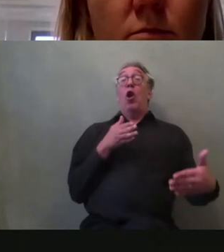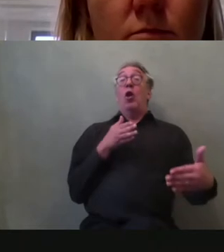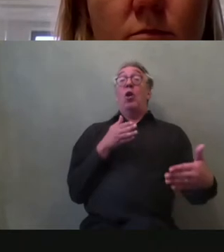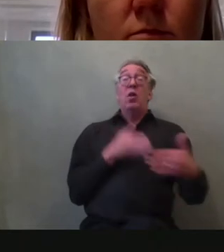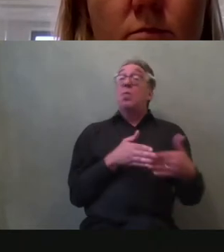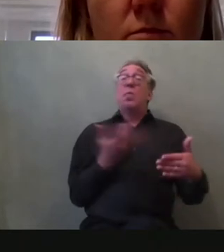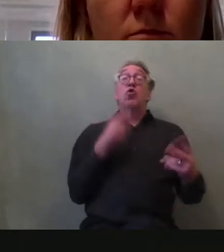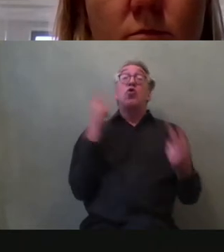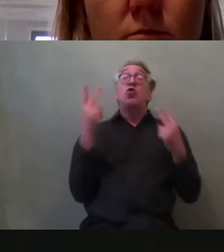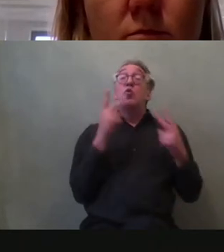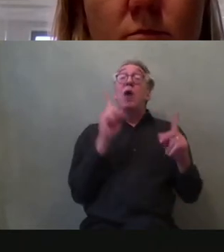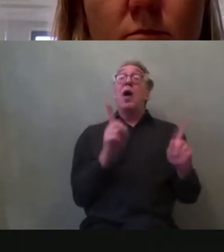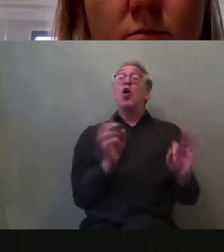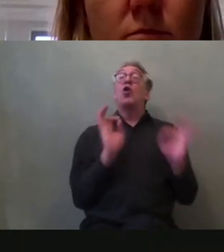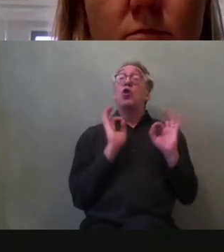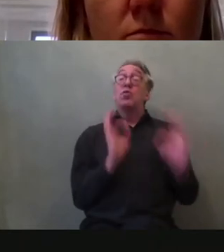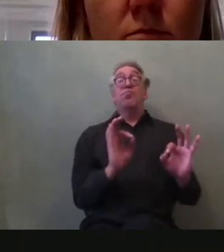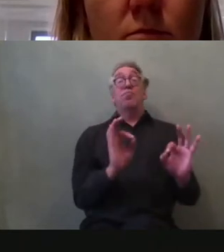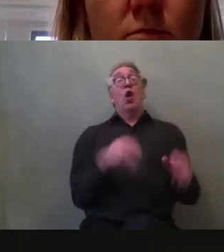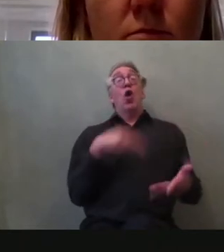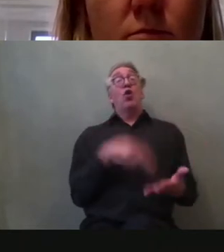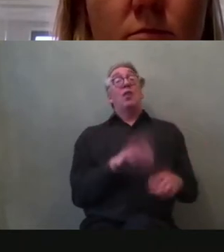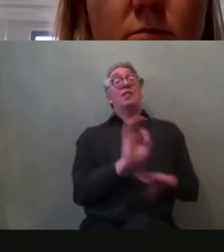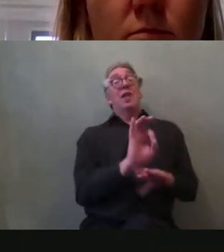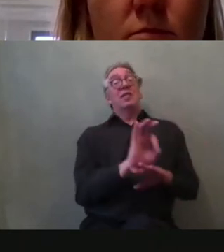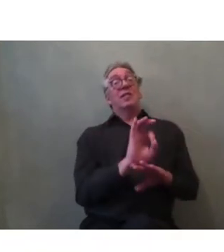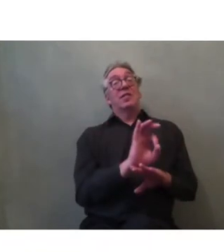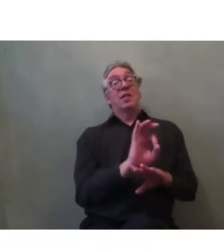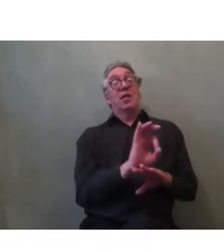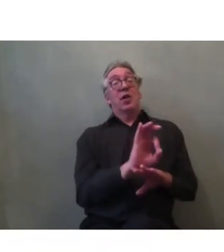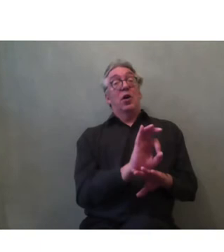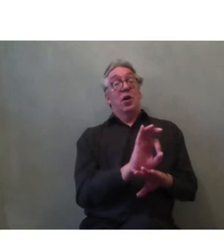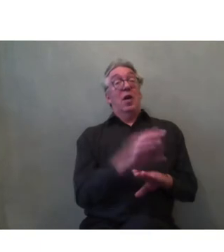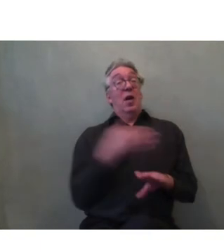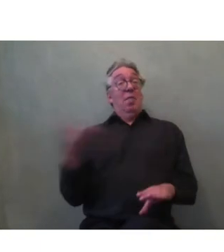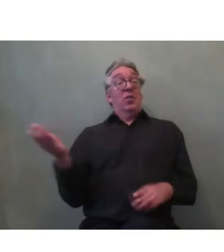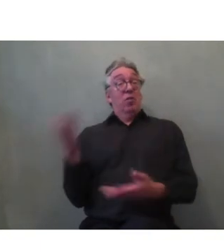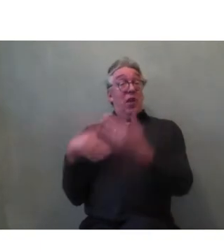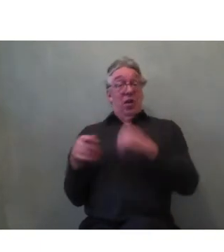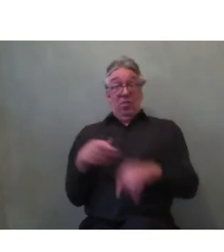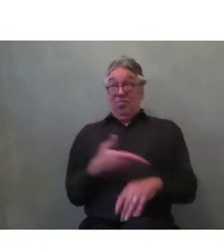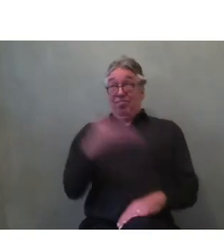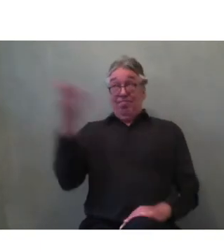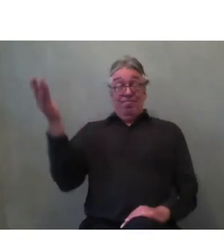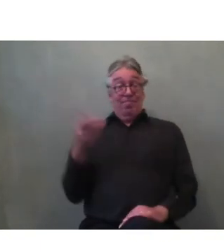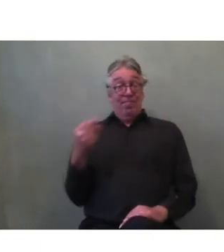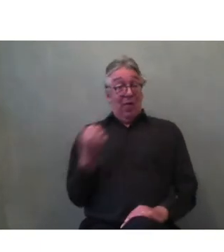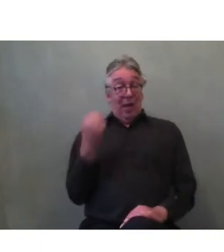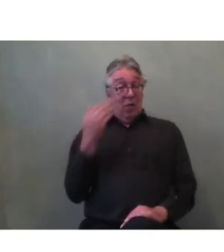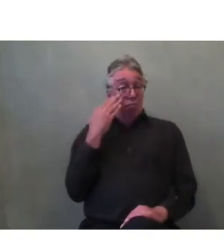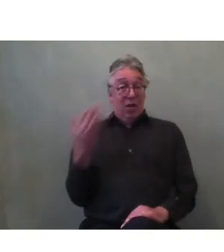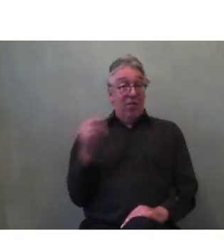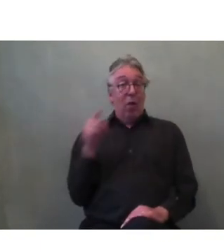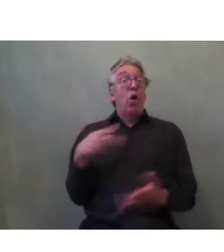danslessen. Hierbij wordt eigenlijk door respondenten benoemd dat het toch niet altijd zo bekend is om te dansen met